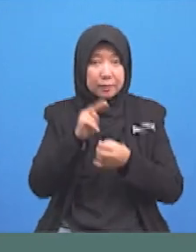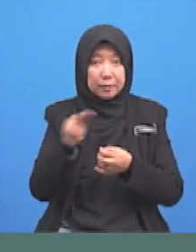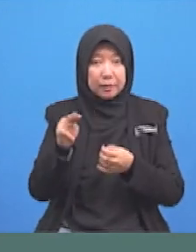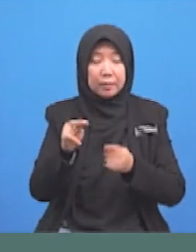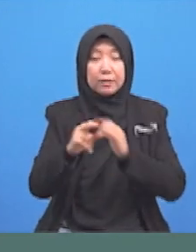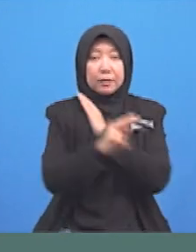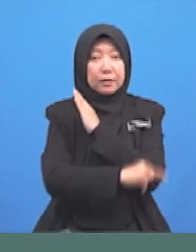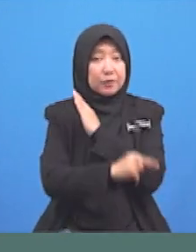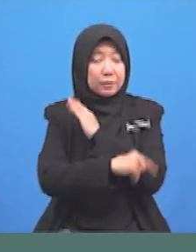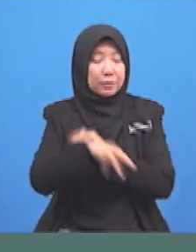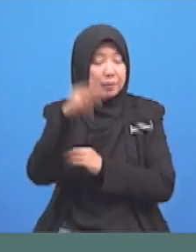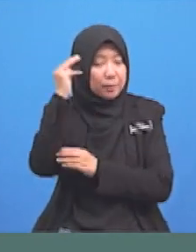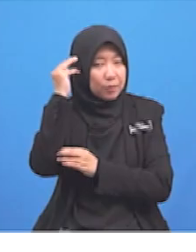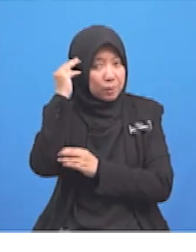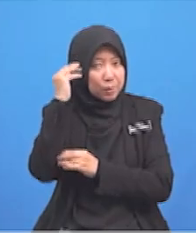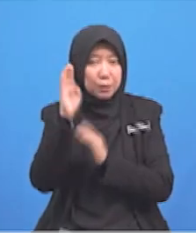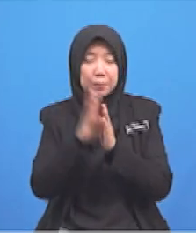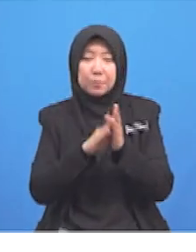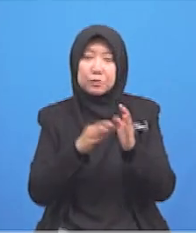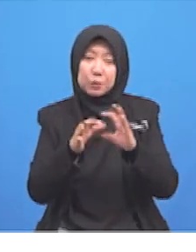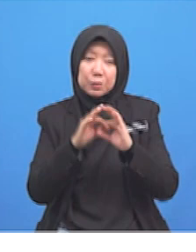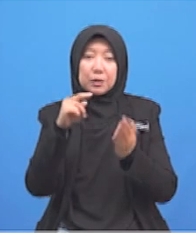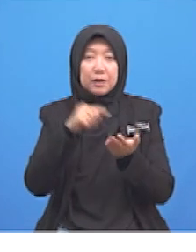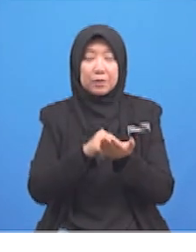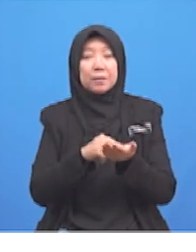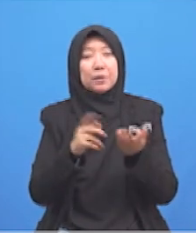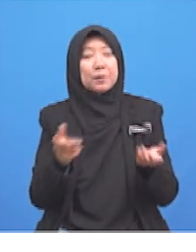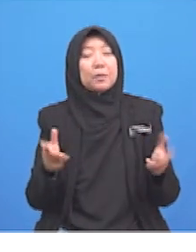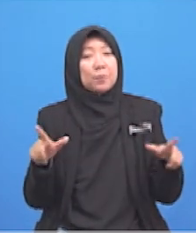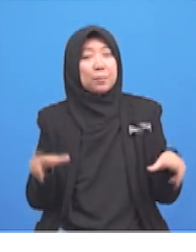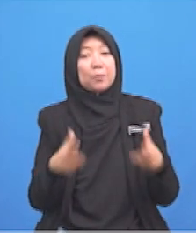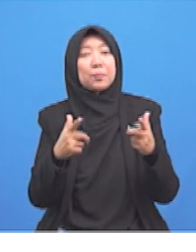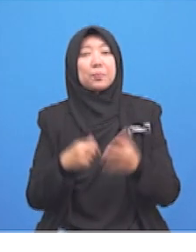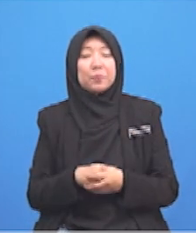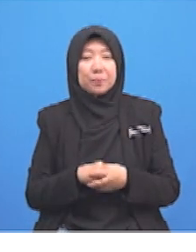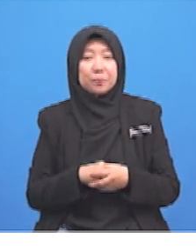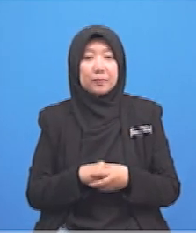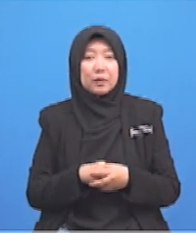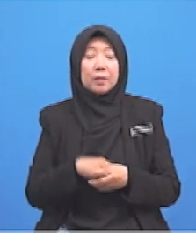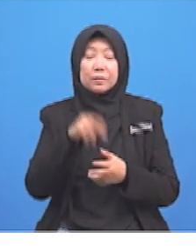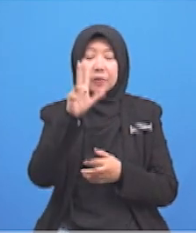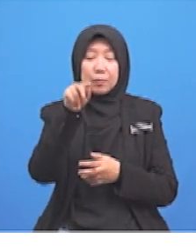Melayu Bersekutu ini dilaksanakan. Dalam topik 3.4 ini, cikgu akan